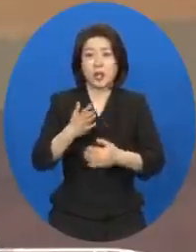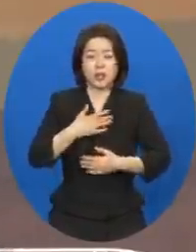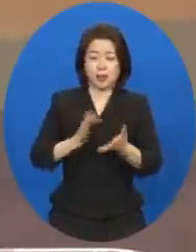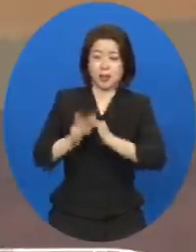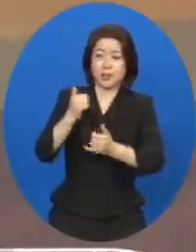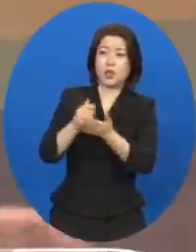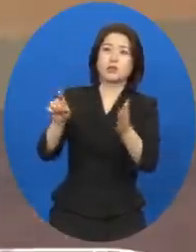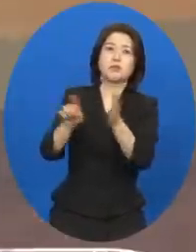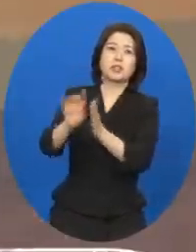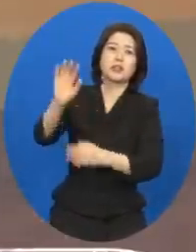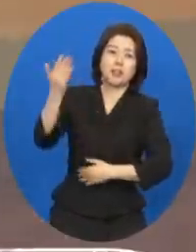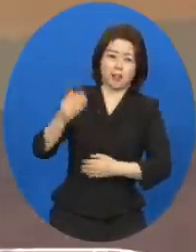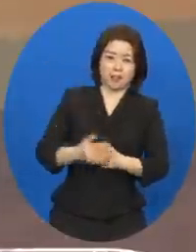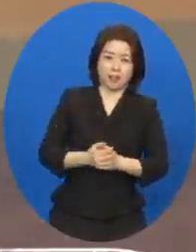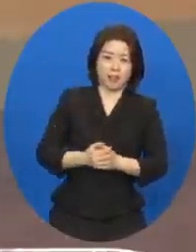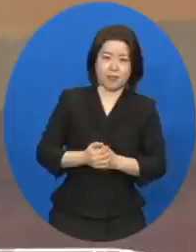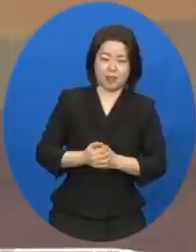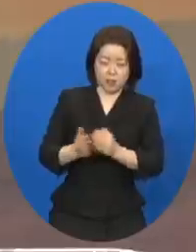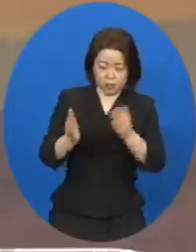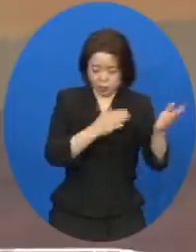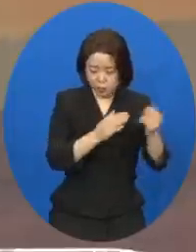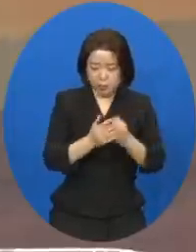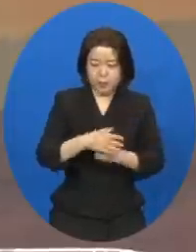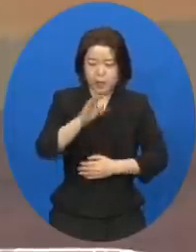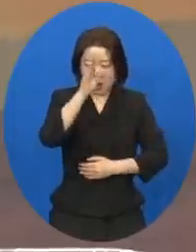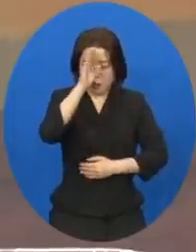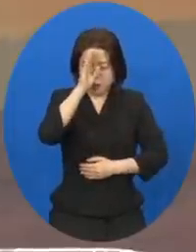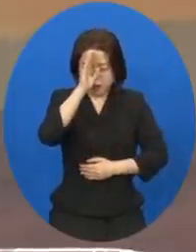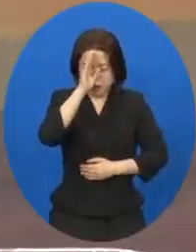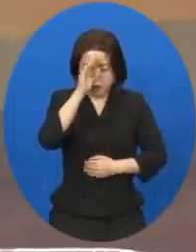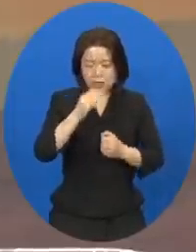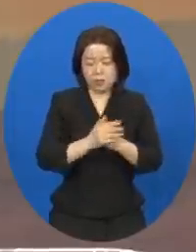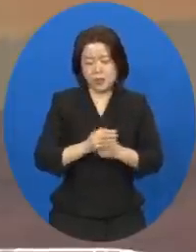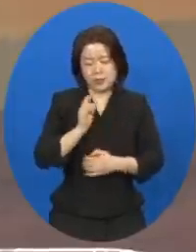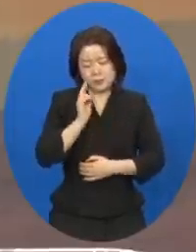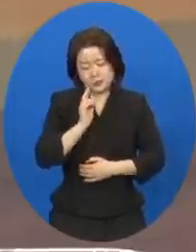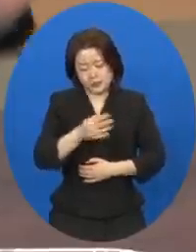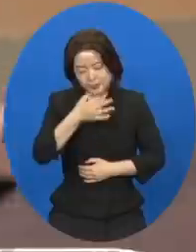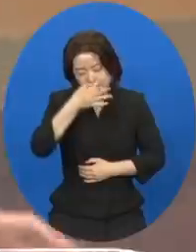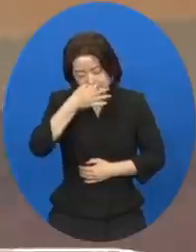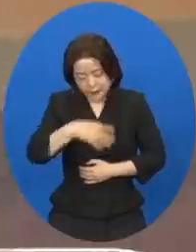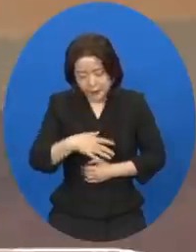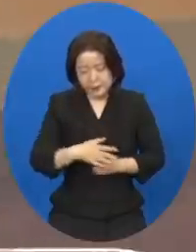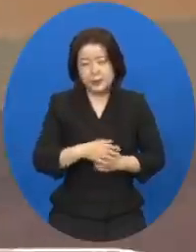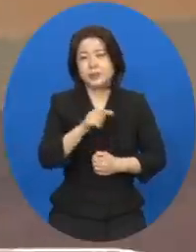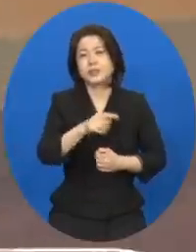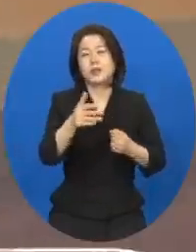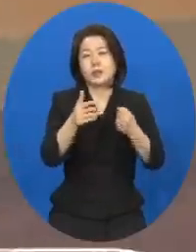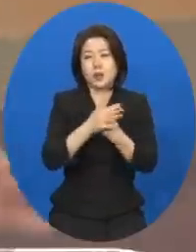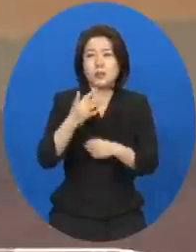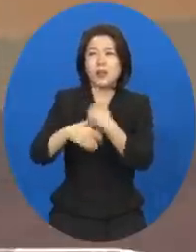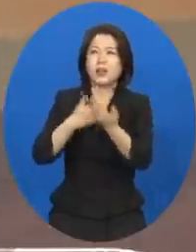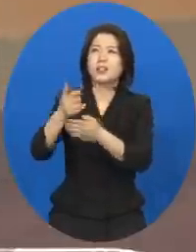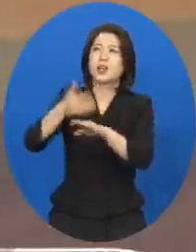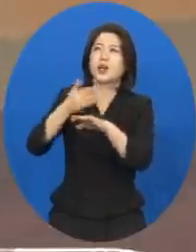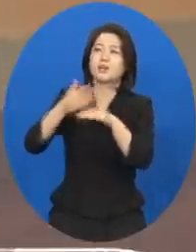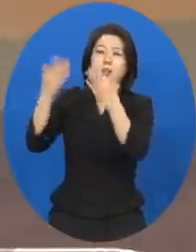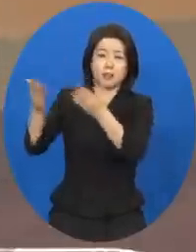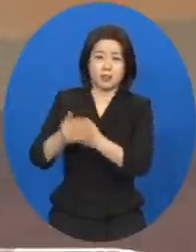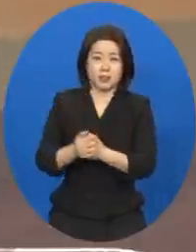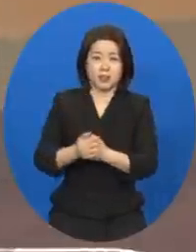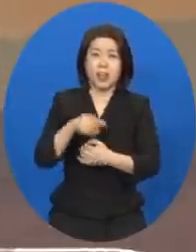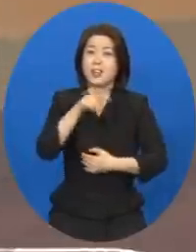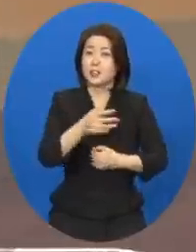됐거든요. 병들어서 중병으로 고생했던 것 때문에 하나님께 막 감사할 거예요. 왜? 그것 때문에